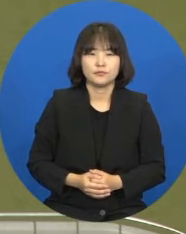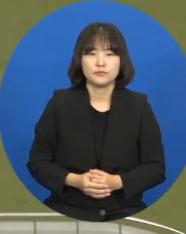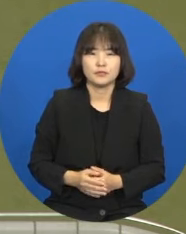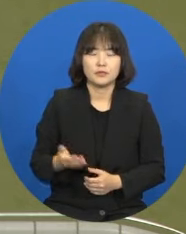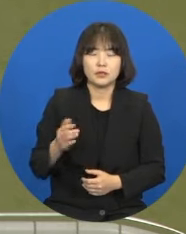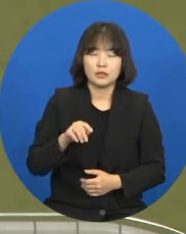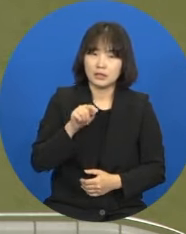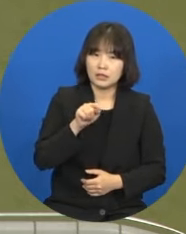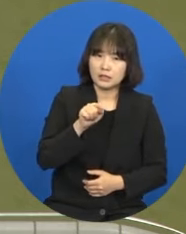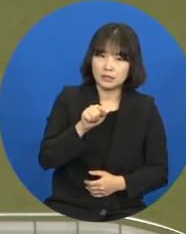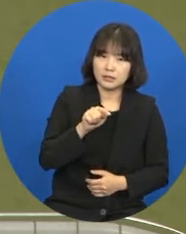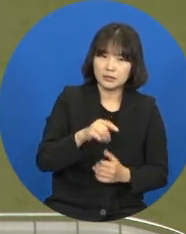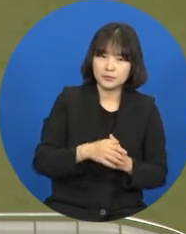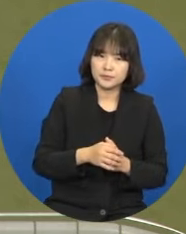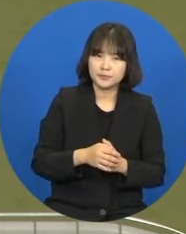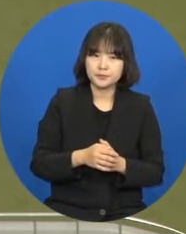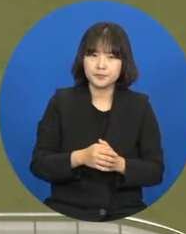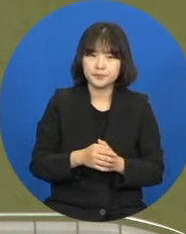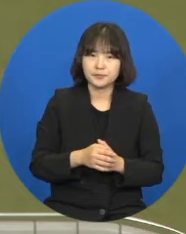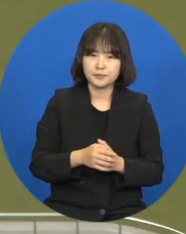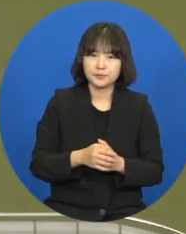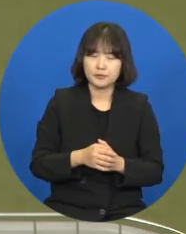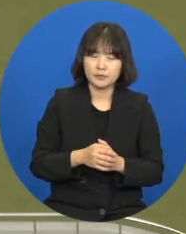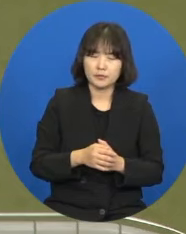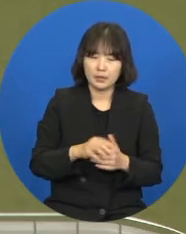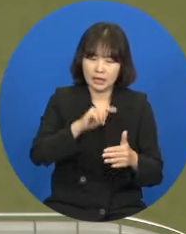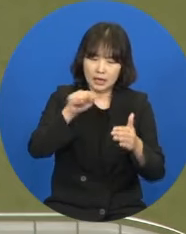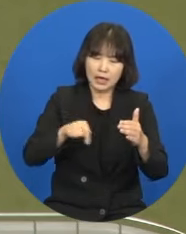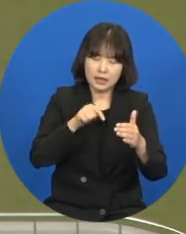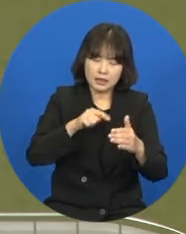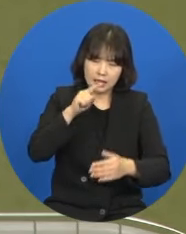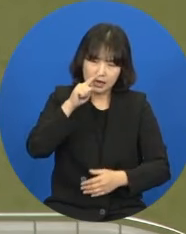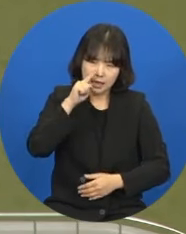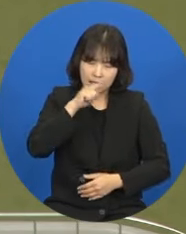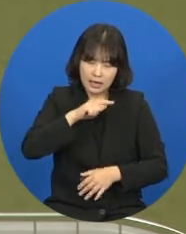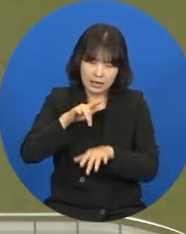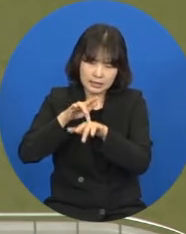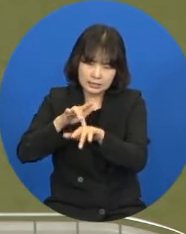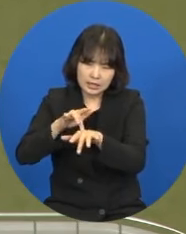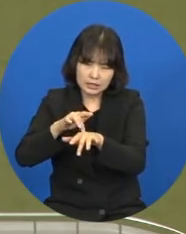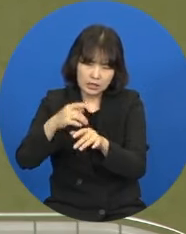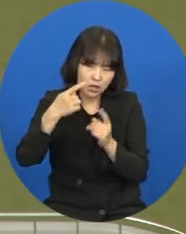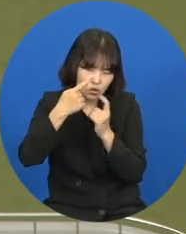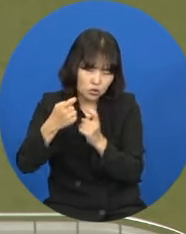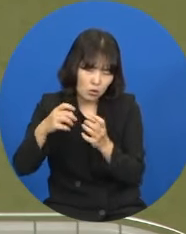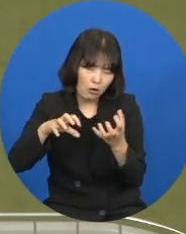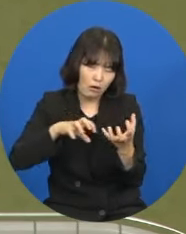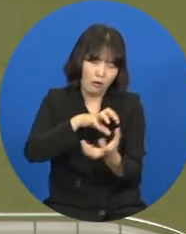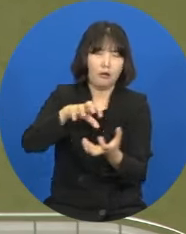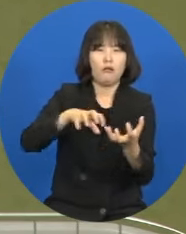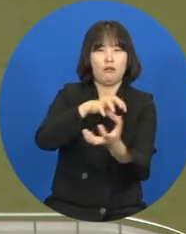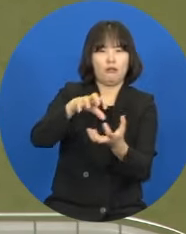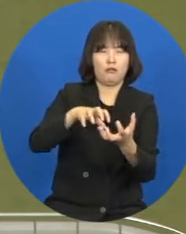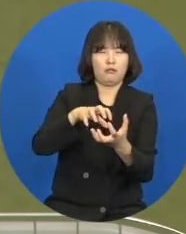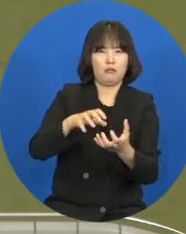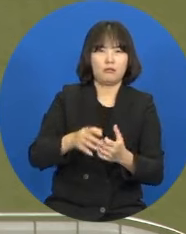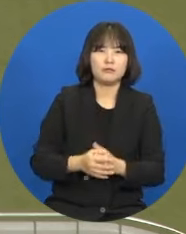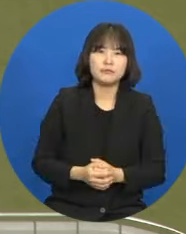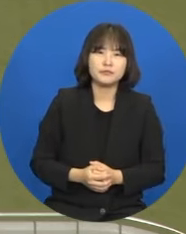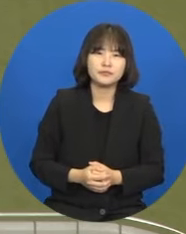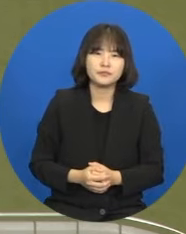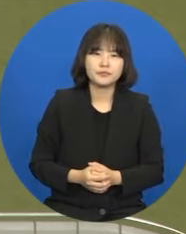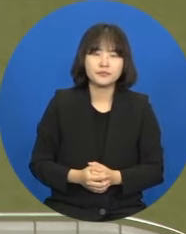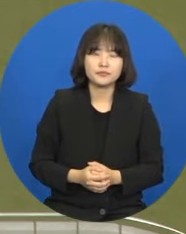사단의 해로운 유혹들이 섞여 있기 마련입니다 알곡만 있는게 아니라 가라지가 섞여서이 알곡인 줄 알고 뽑았는데